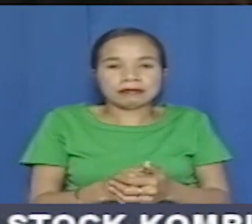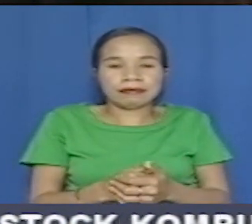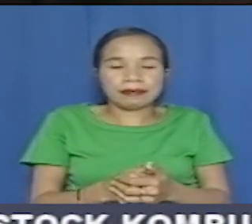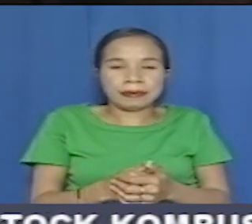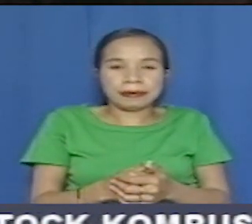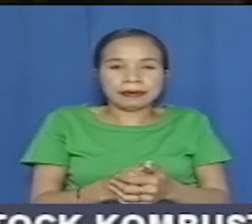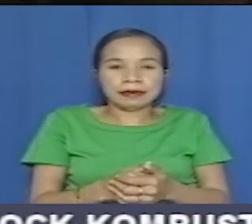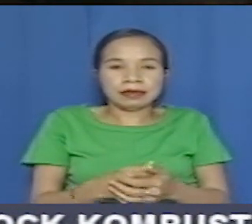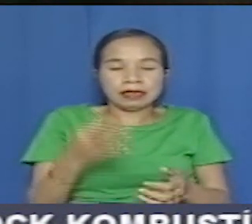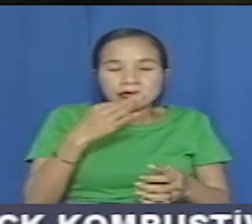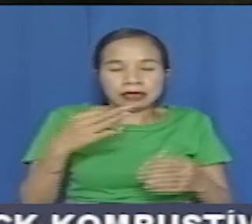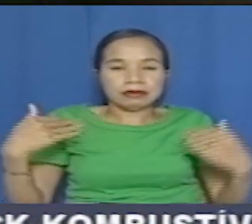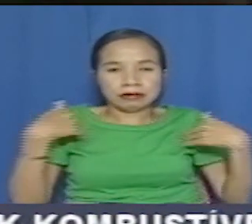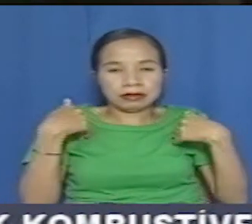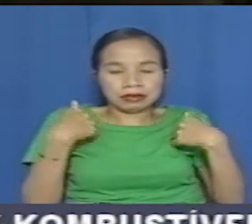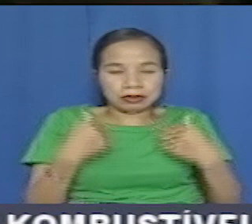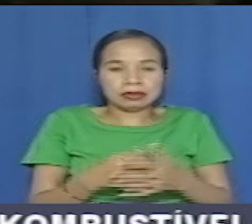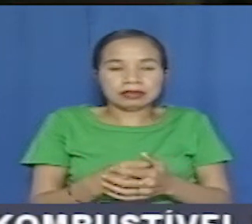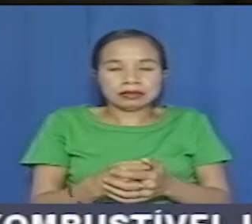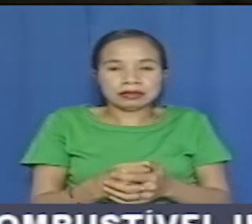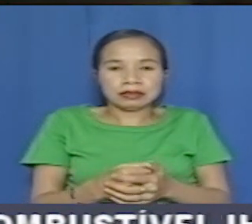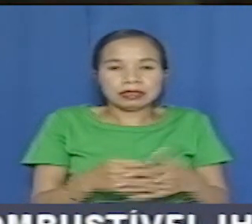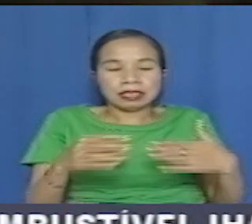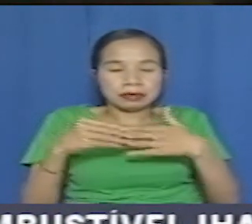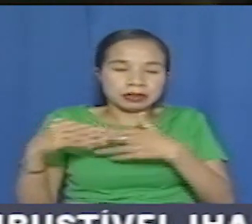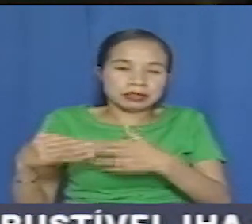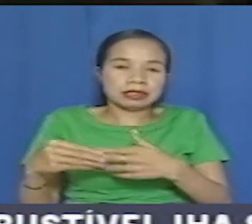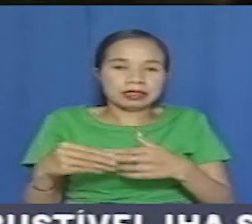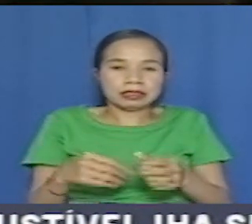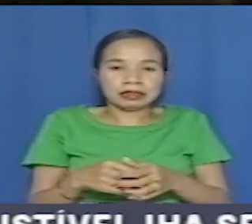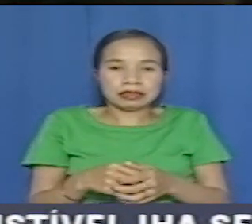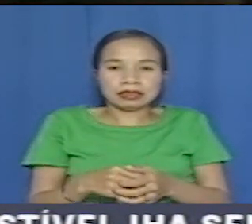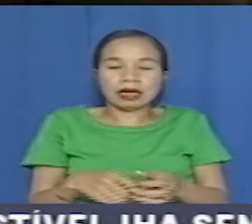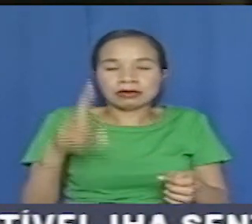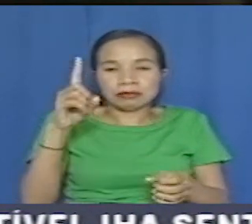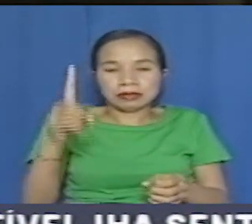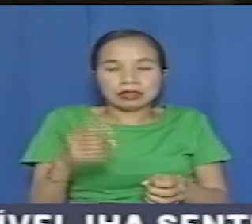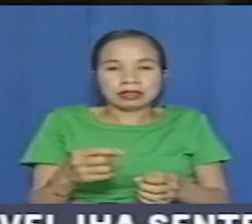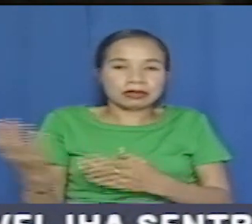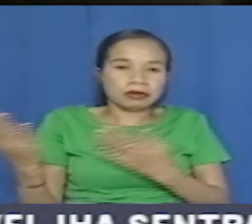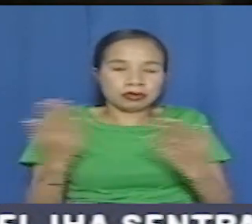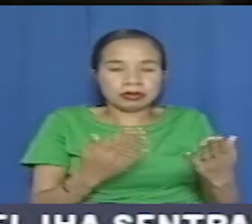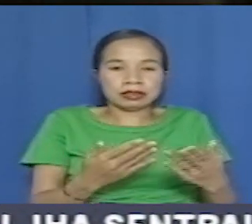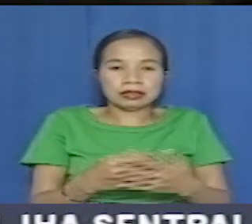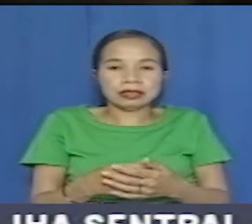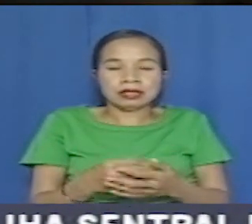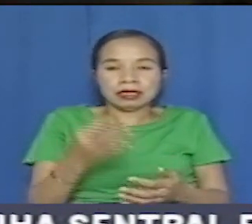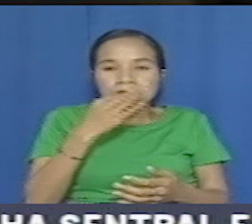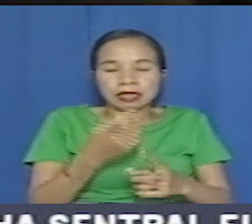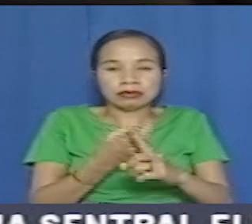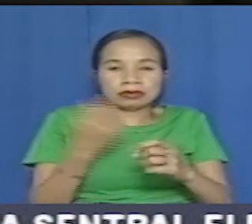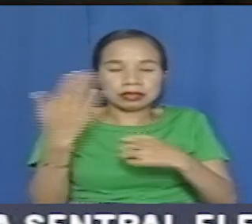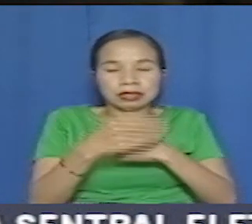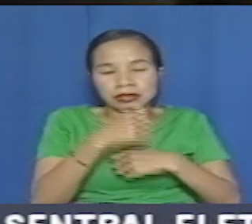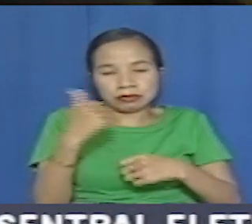kanimal maka manera uniku atu kore dependensia aihan importasaun no